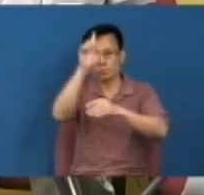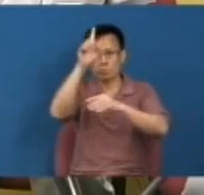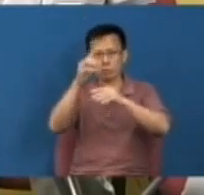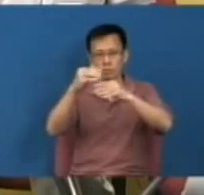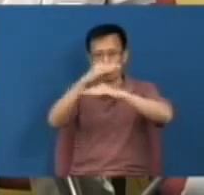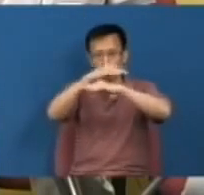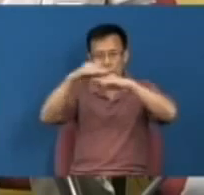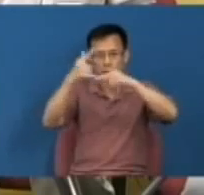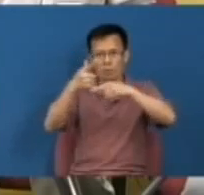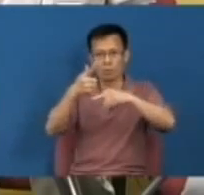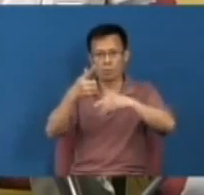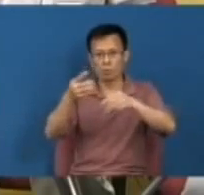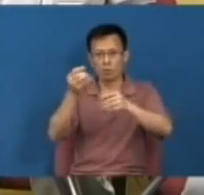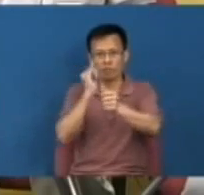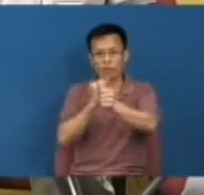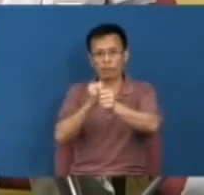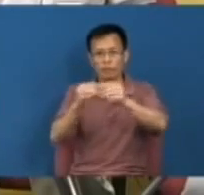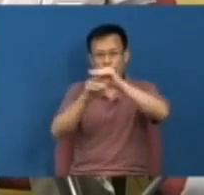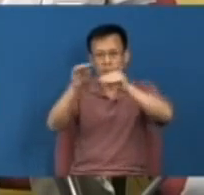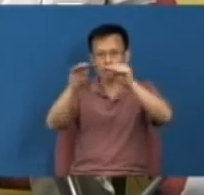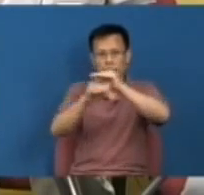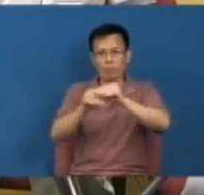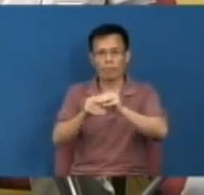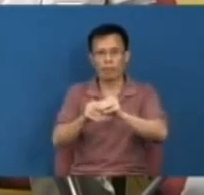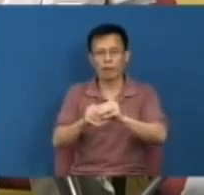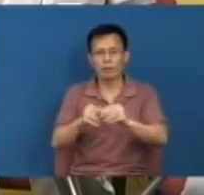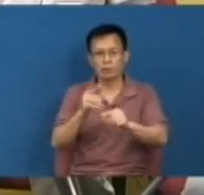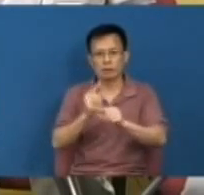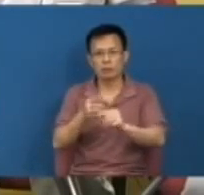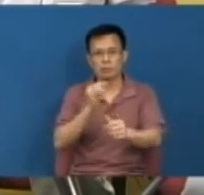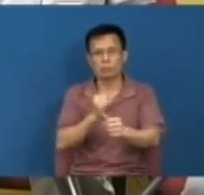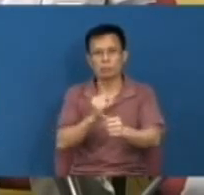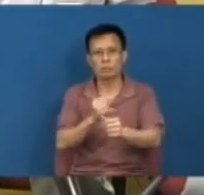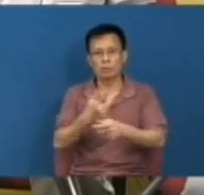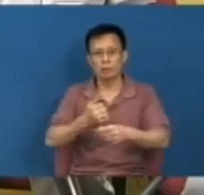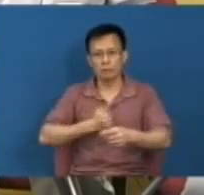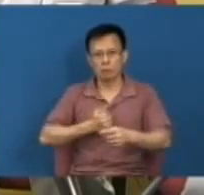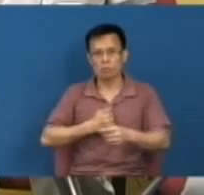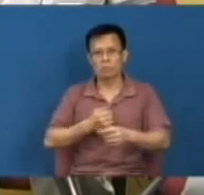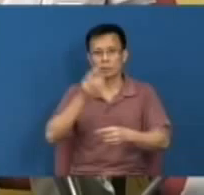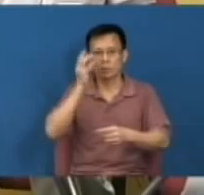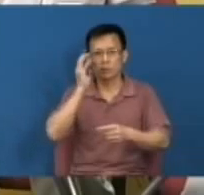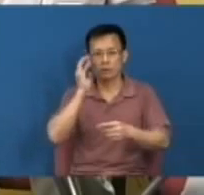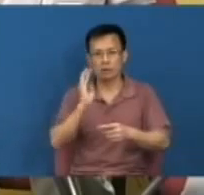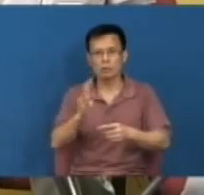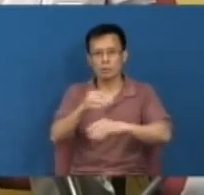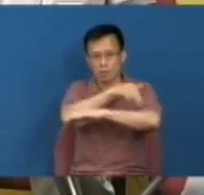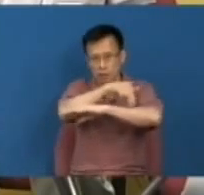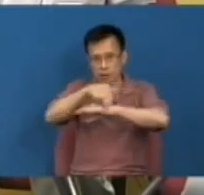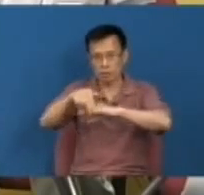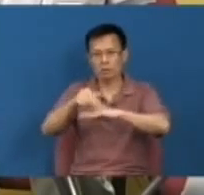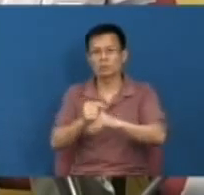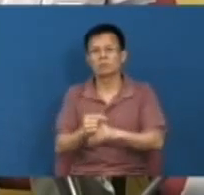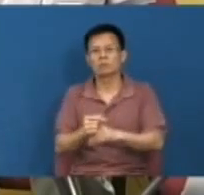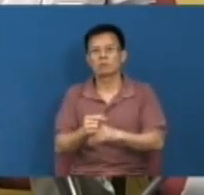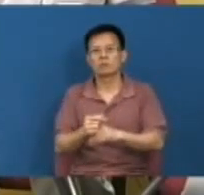啦，我個樓咧實用嗰啲唔係僭建咧就足有400呎。 嗯嗯嗯。 但係咧，我前邊嗰度咧